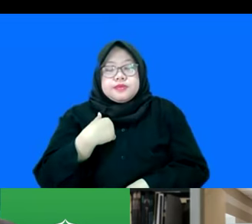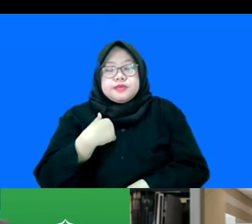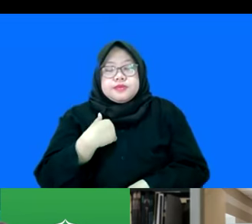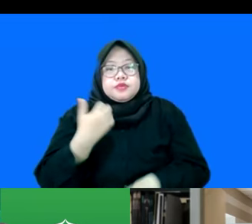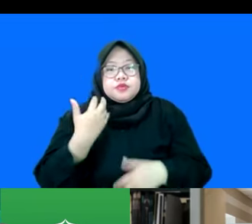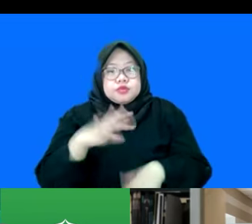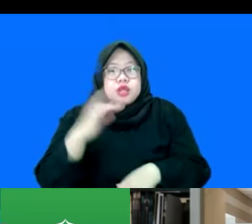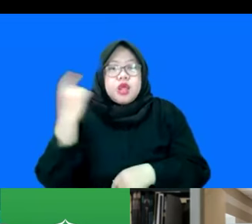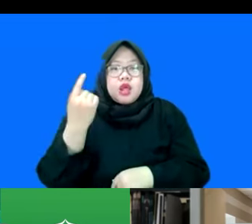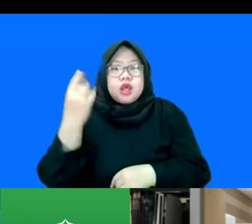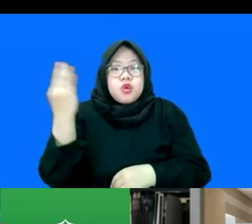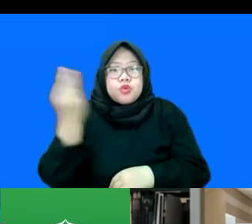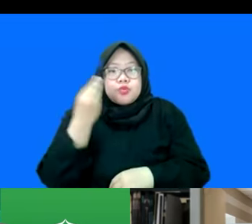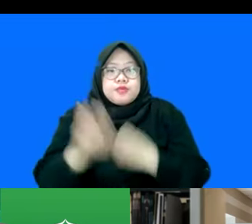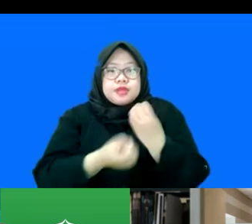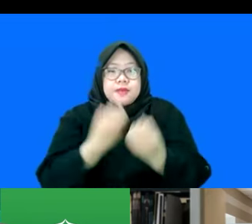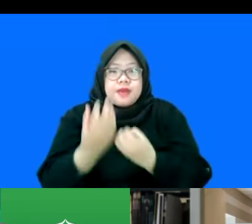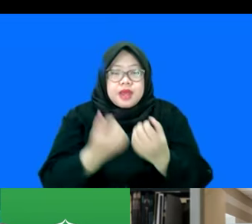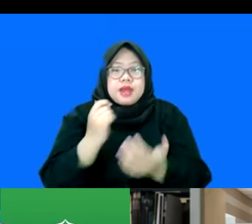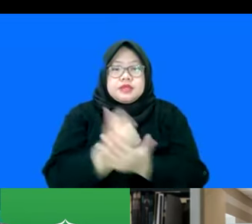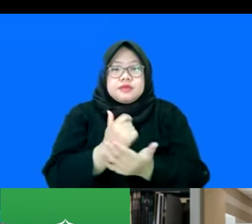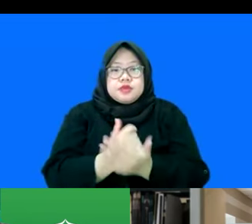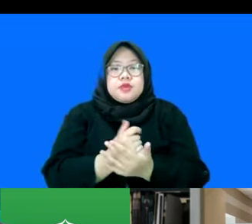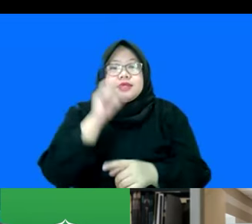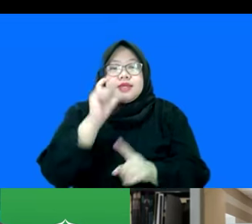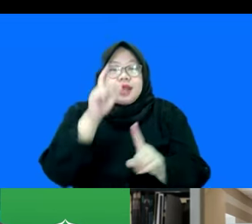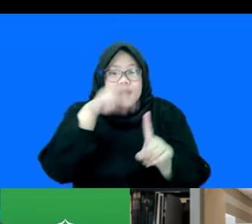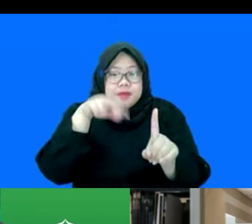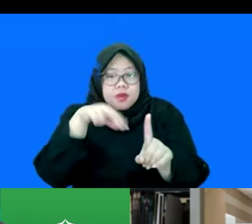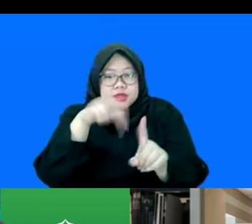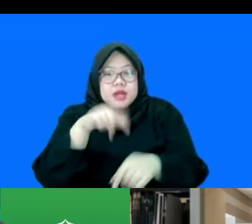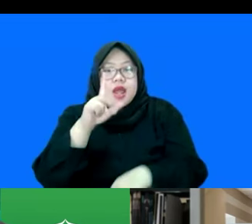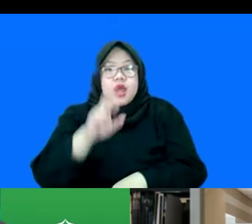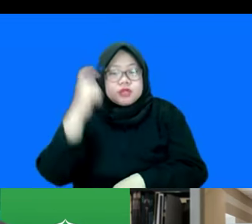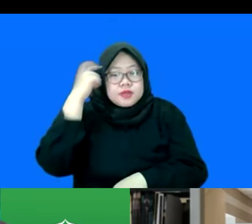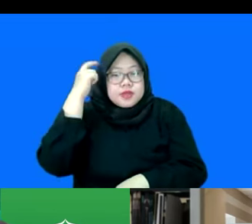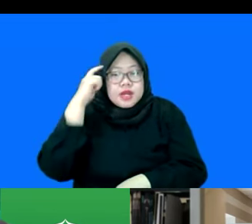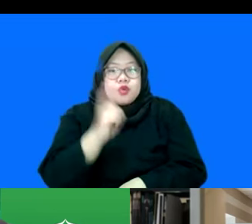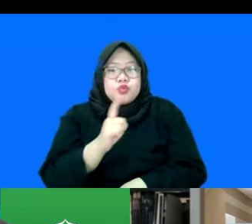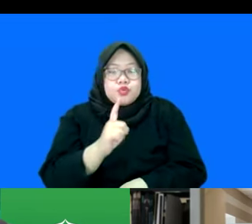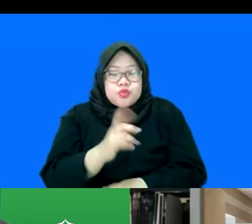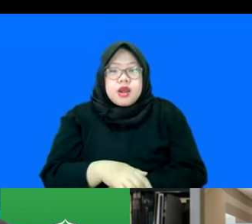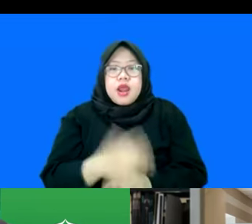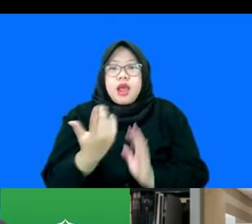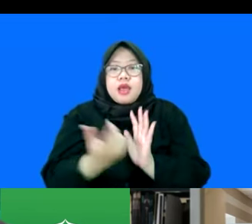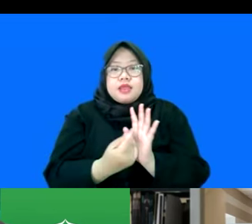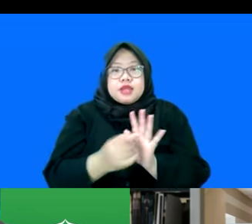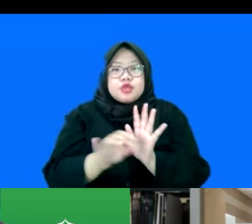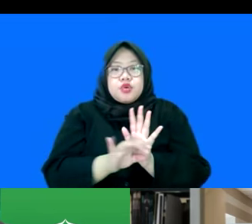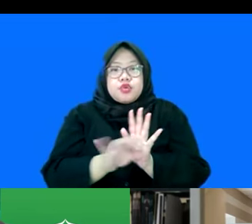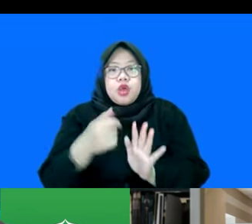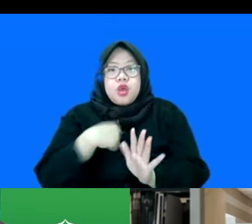memang mekanisme pengawasannya yang harus dipikirkan gitu ya. Tadi misalnya saya sempat bahas bahwa